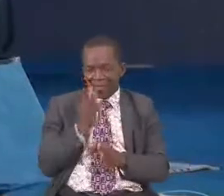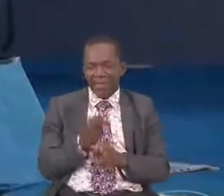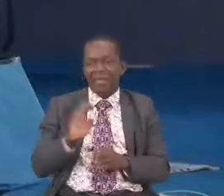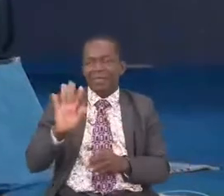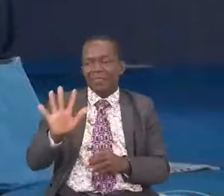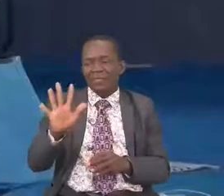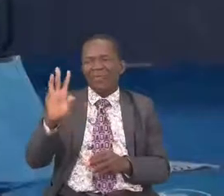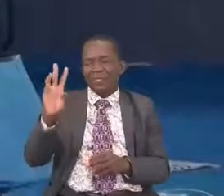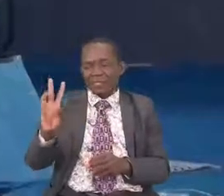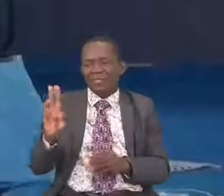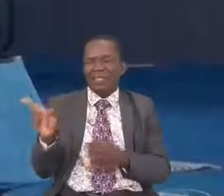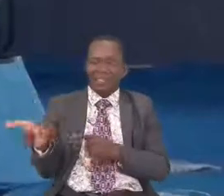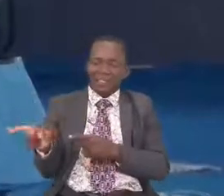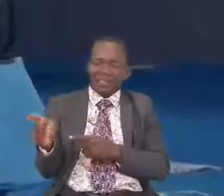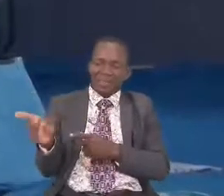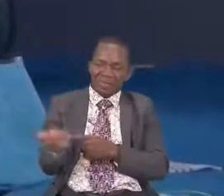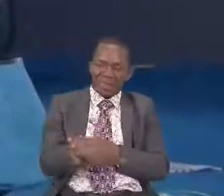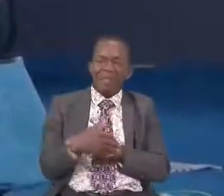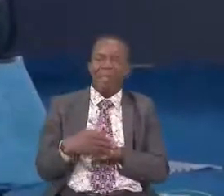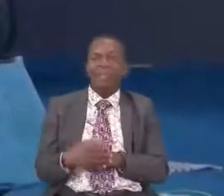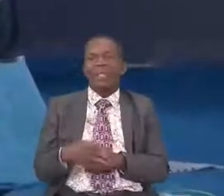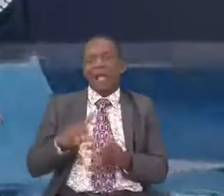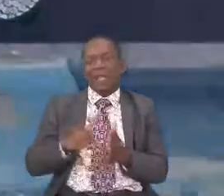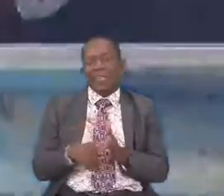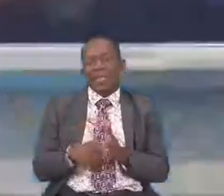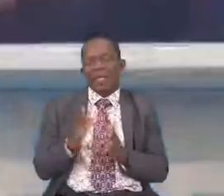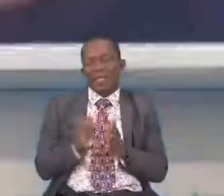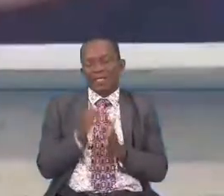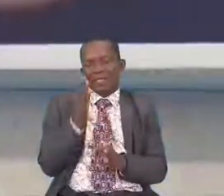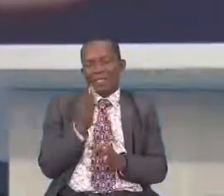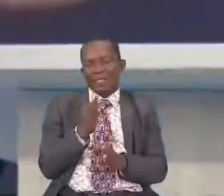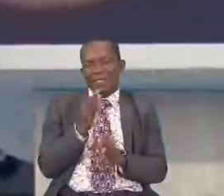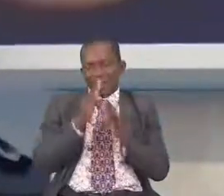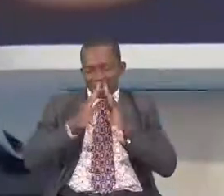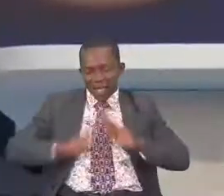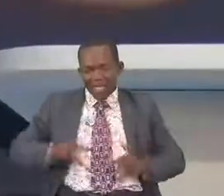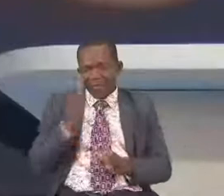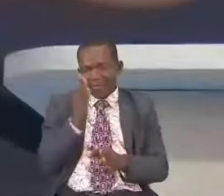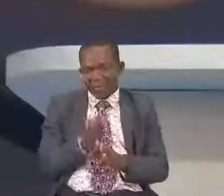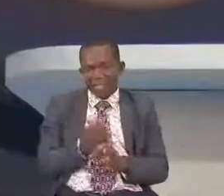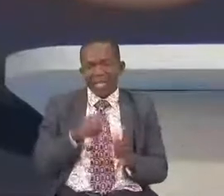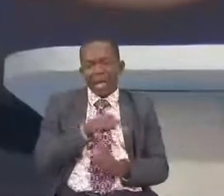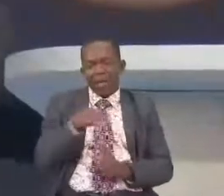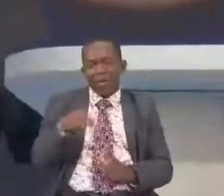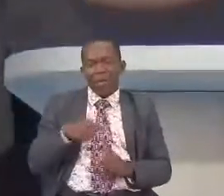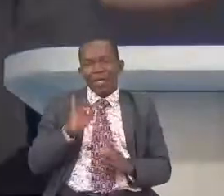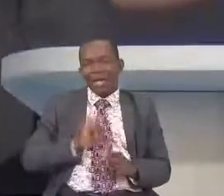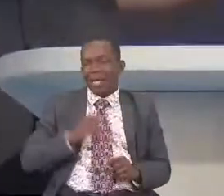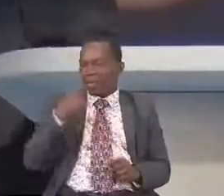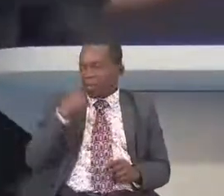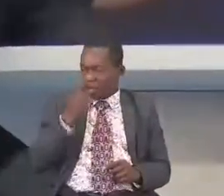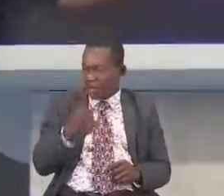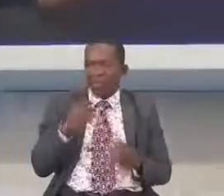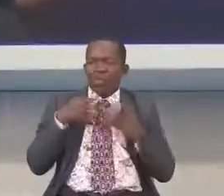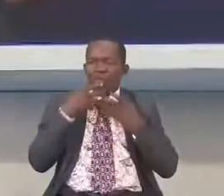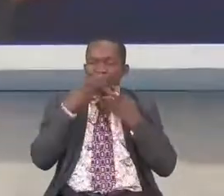fois silencieuse. Et cette fois silencieuse, quand je vous dirai de crier, le septième jour,